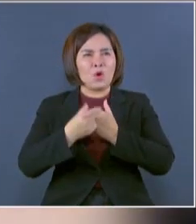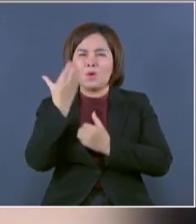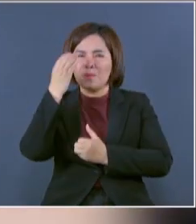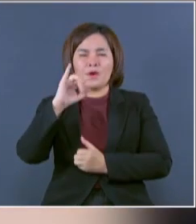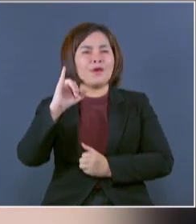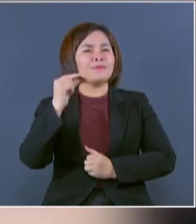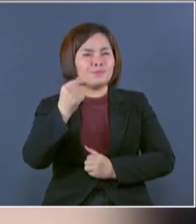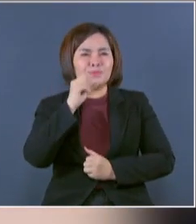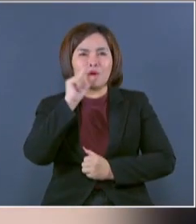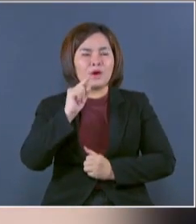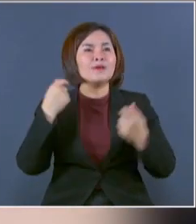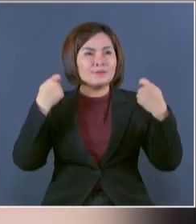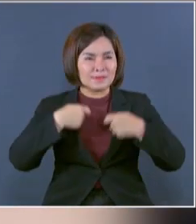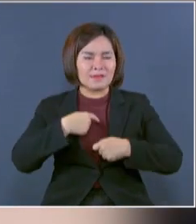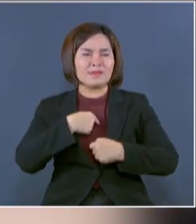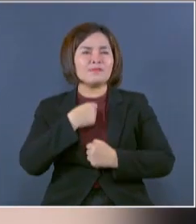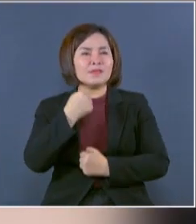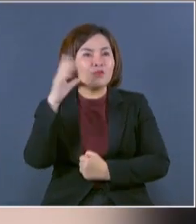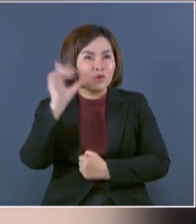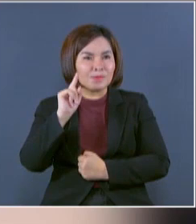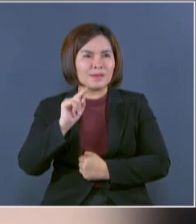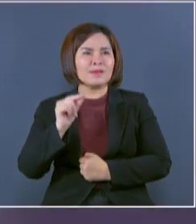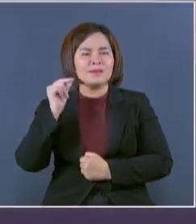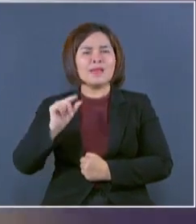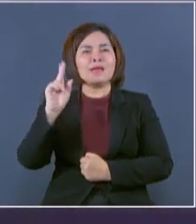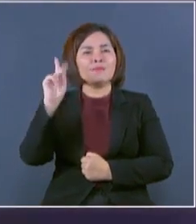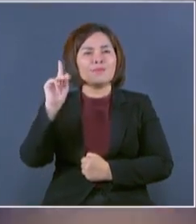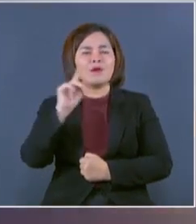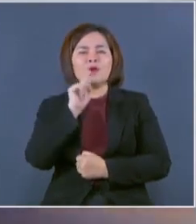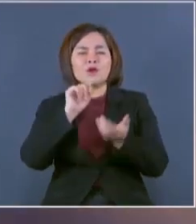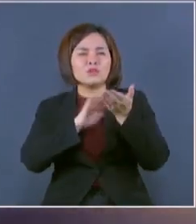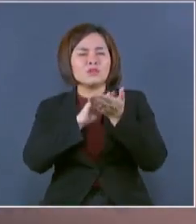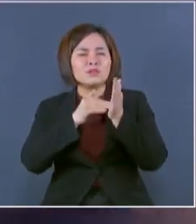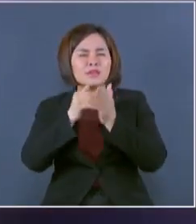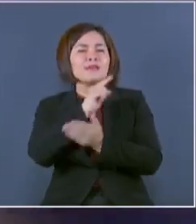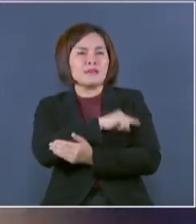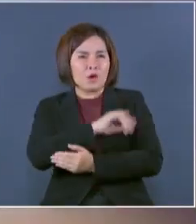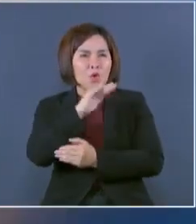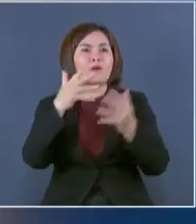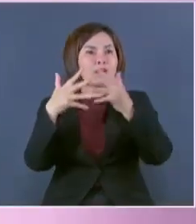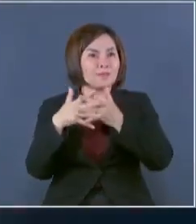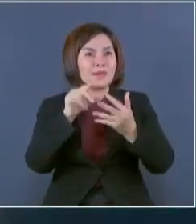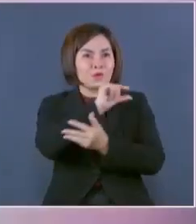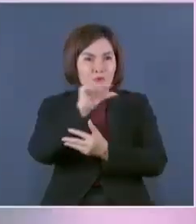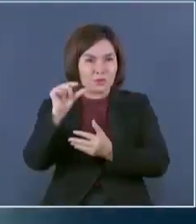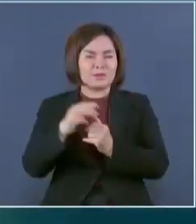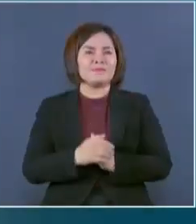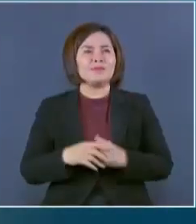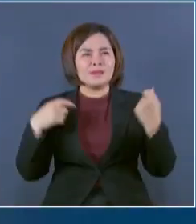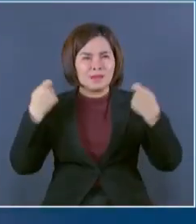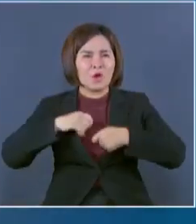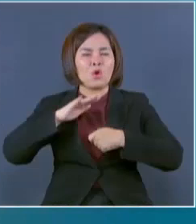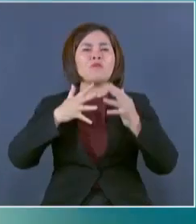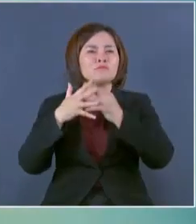านทาง IG ว่าชุดได้แรงบันดาลใจมาจากแถบสีขาวบนธงชาติสหรัฐอเมริกาและเครื่องแต่งกายแนวสปอร์ตแวร์ของชาวอเมริกันรว